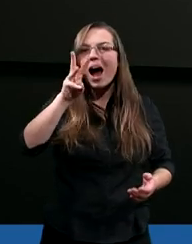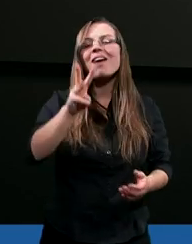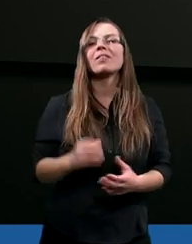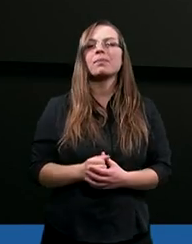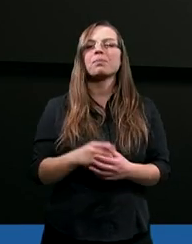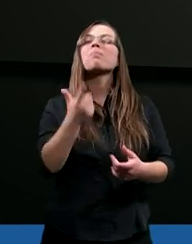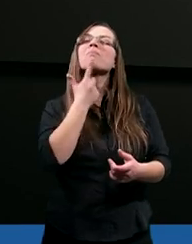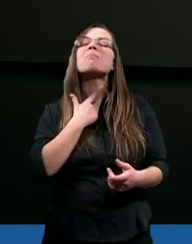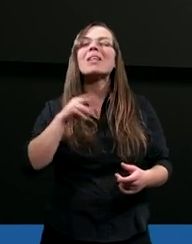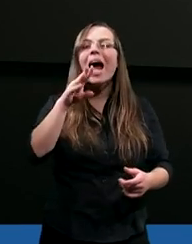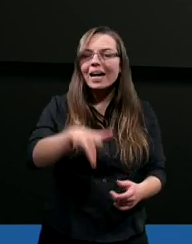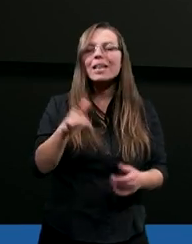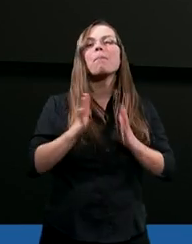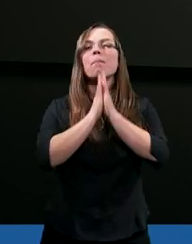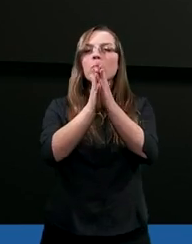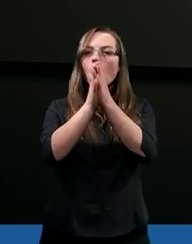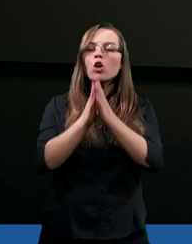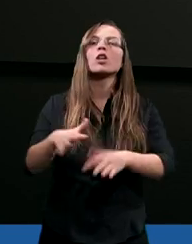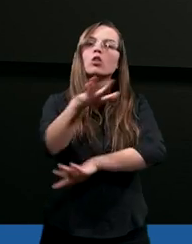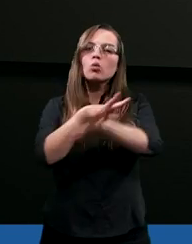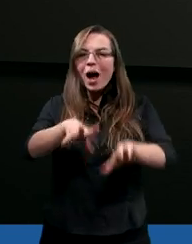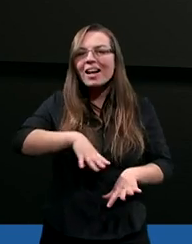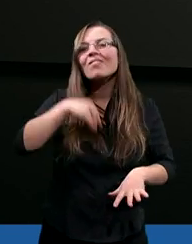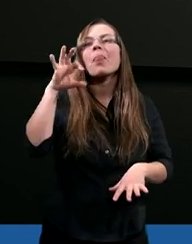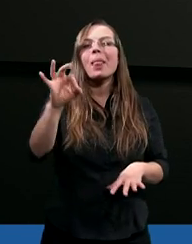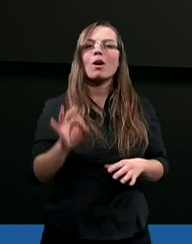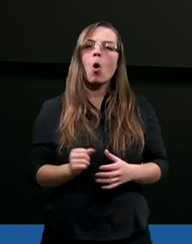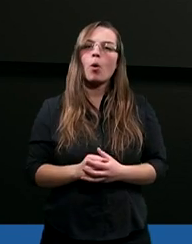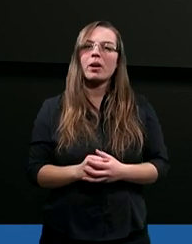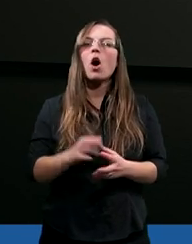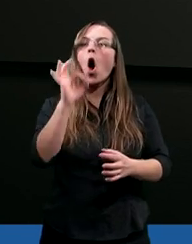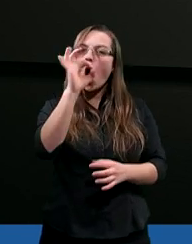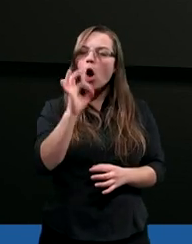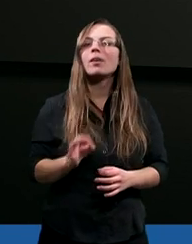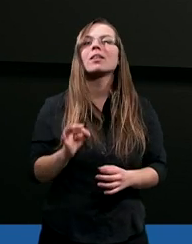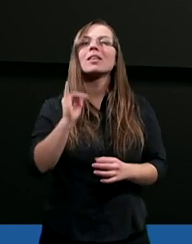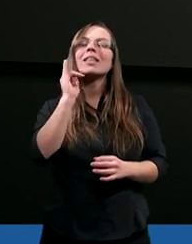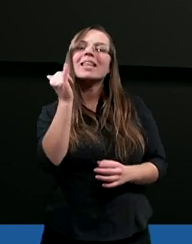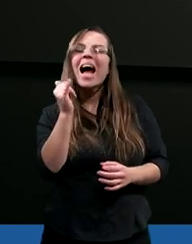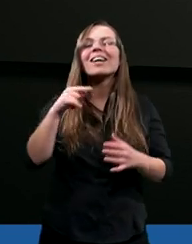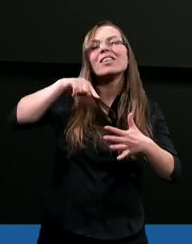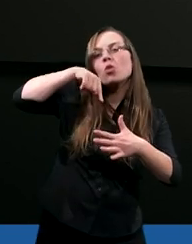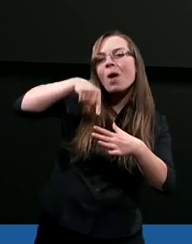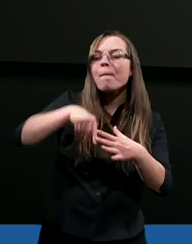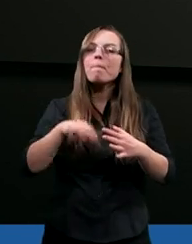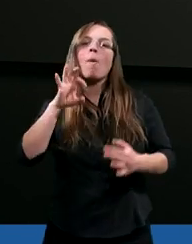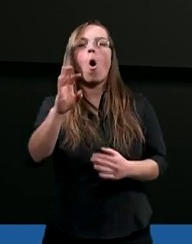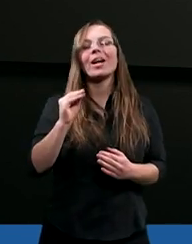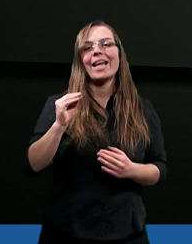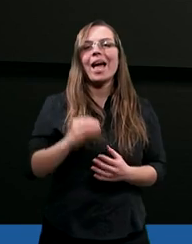Pragniemy prosić Ducha Świętego o jakieś głębokie,